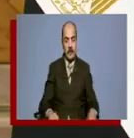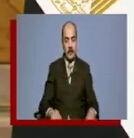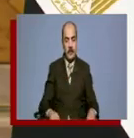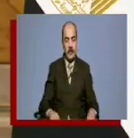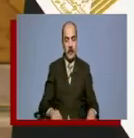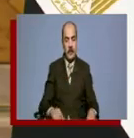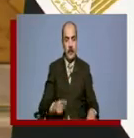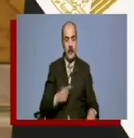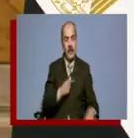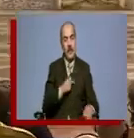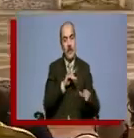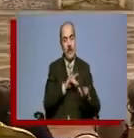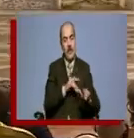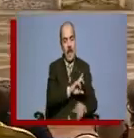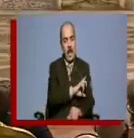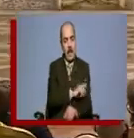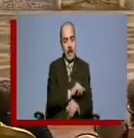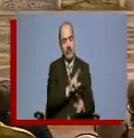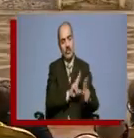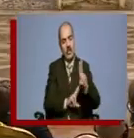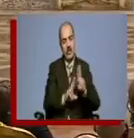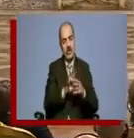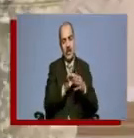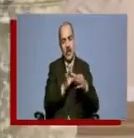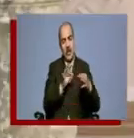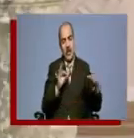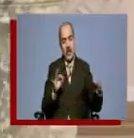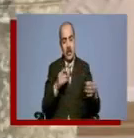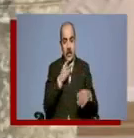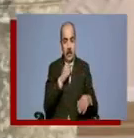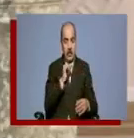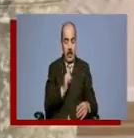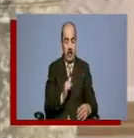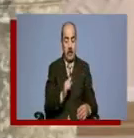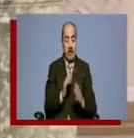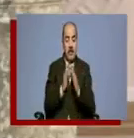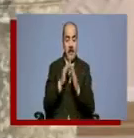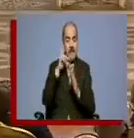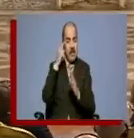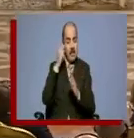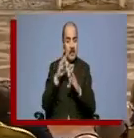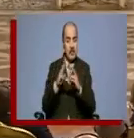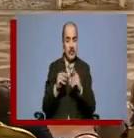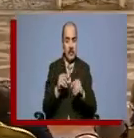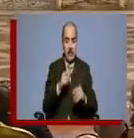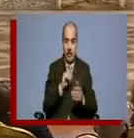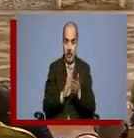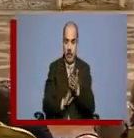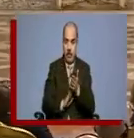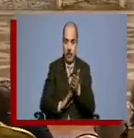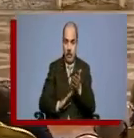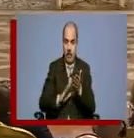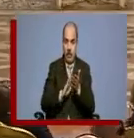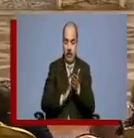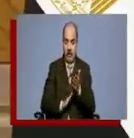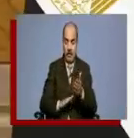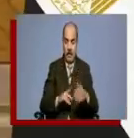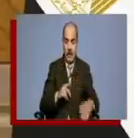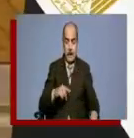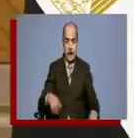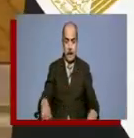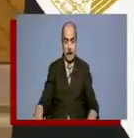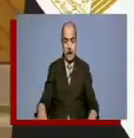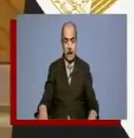القصه من اول لحظه عشان كده لو احنا حتى رجعنا يعني خ شايف لارخ جايب كتب النهارده